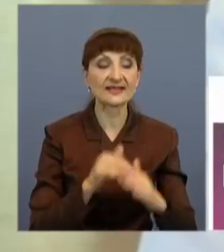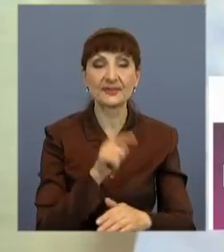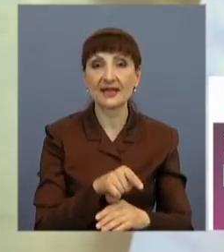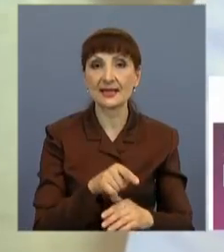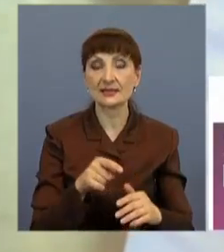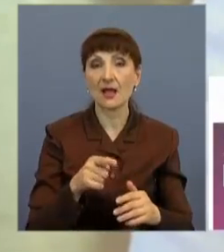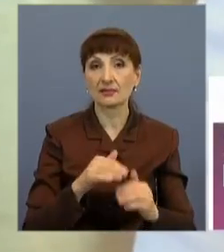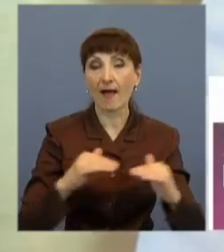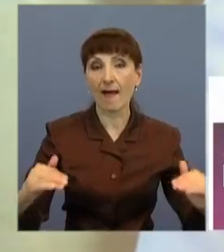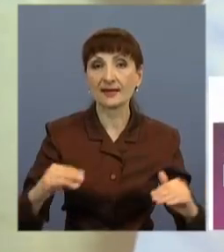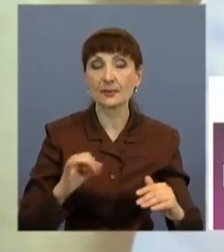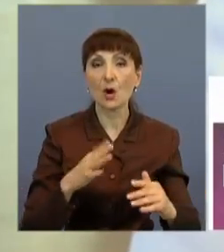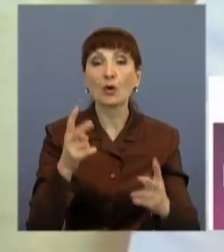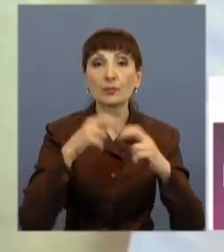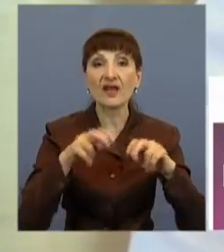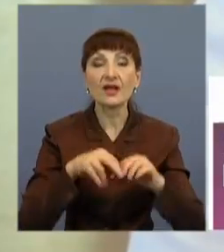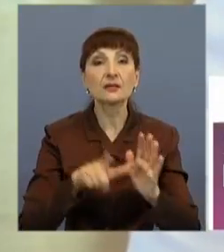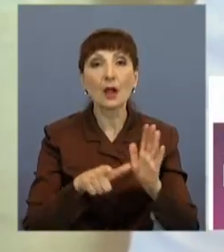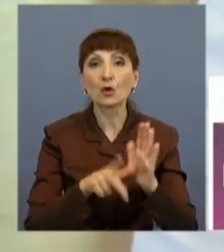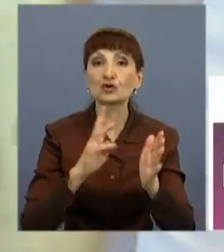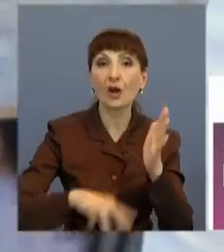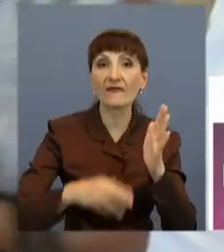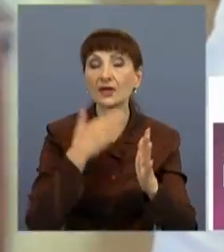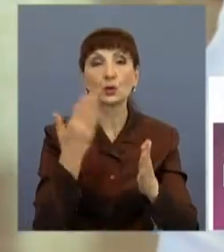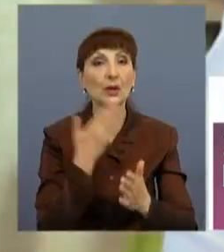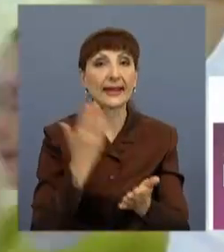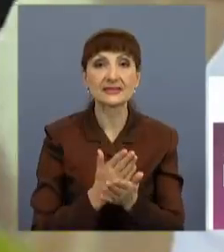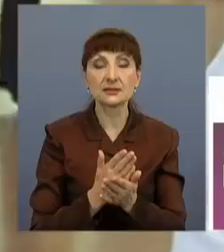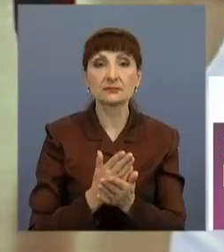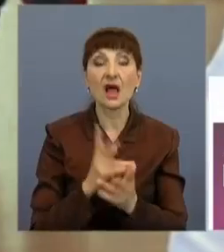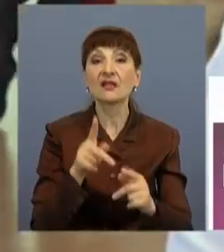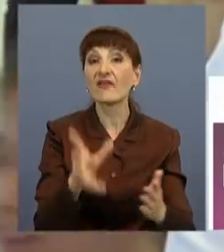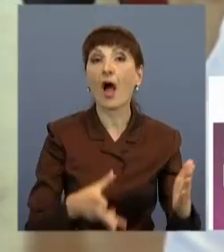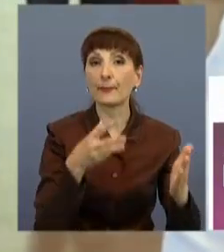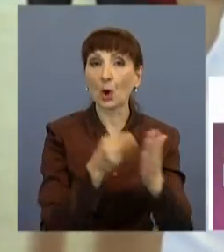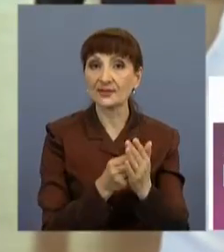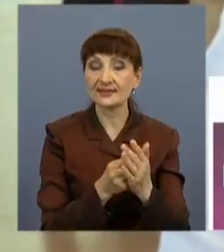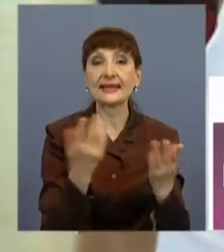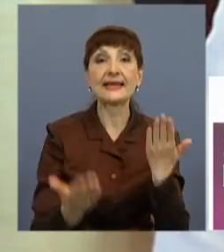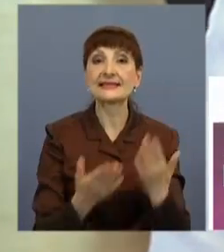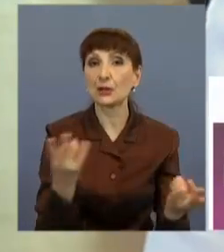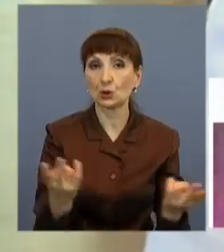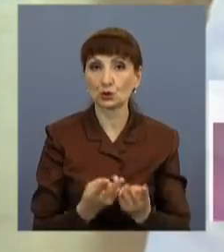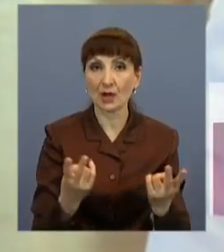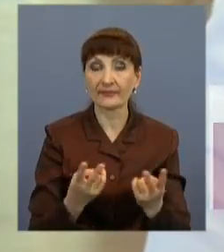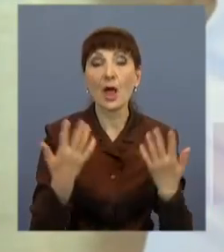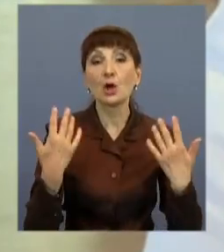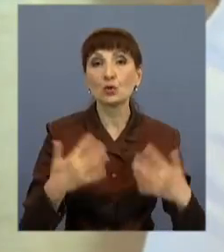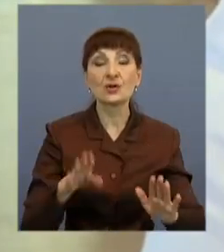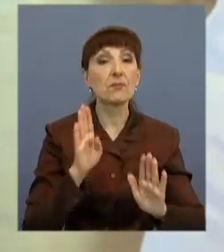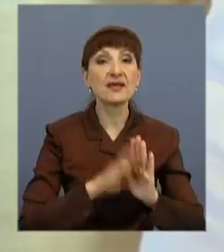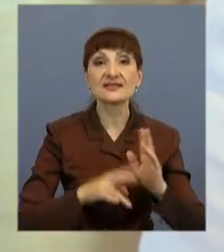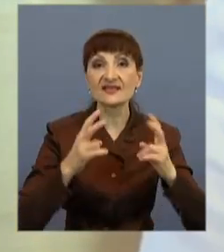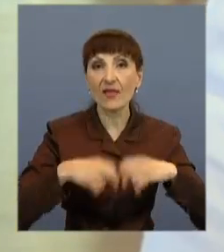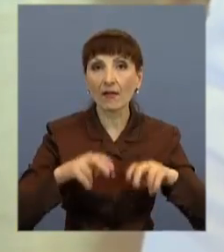на ресепшене, который проверит вам налоги, штрафы на наличие. Также вы оплатите при необходимости. И уже без